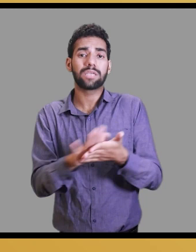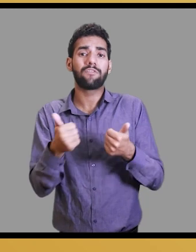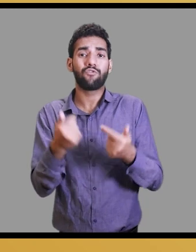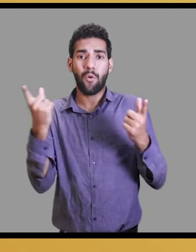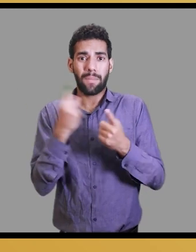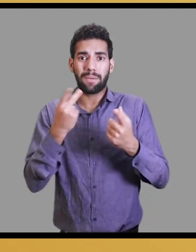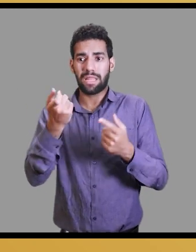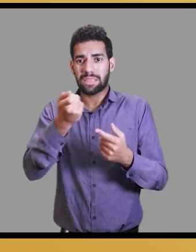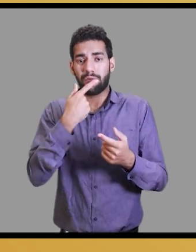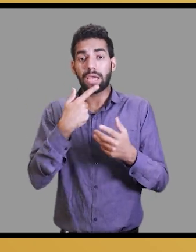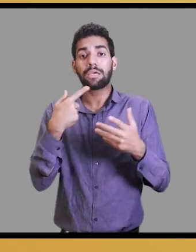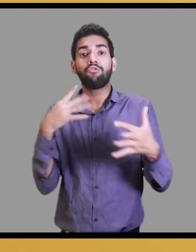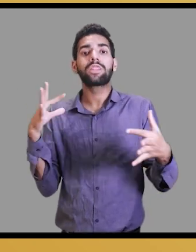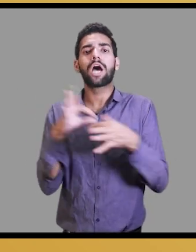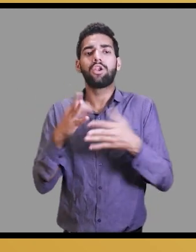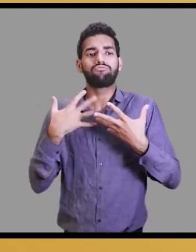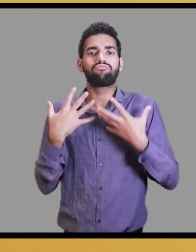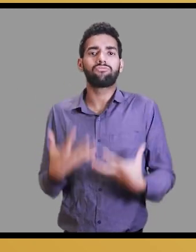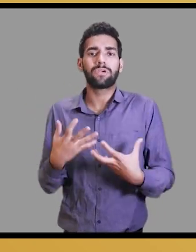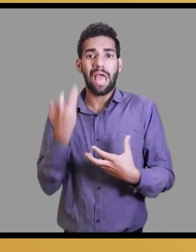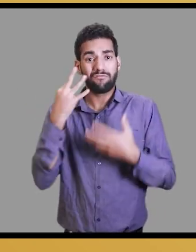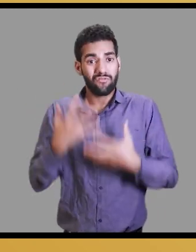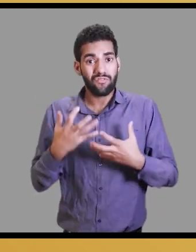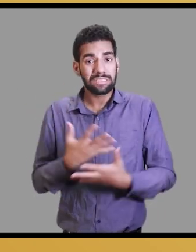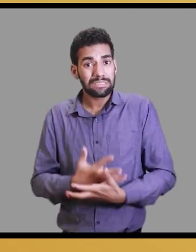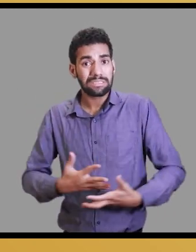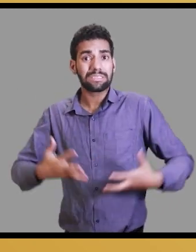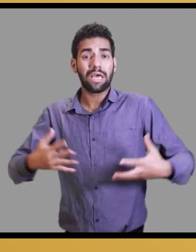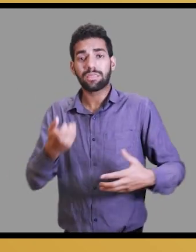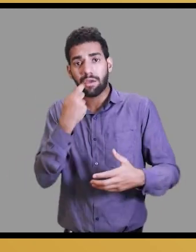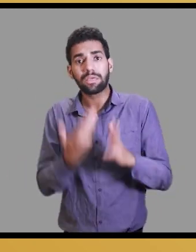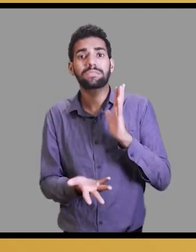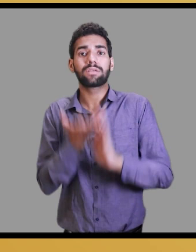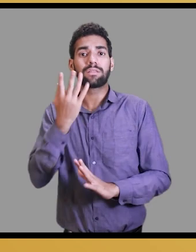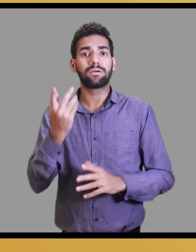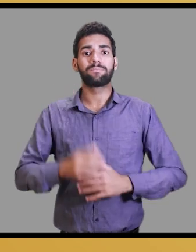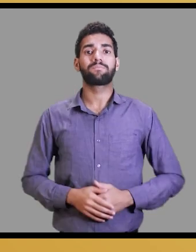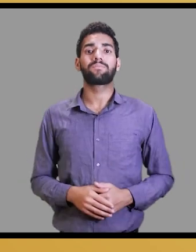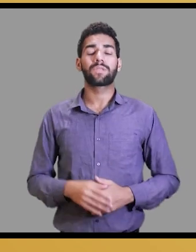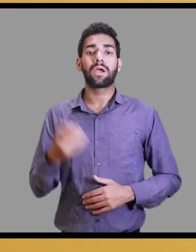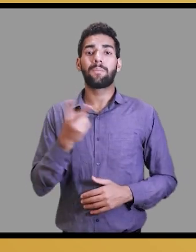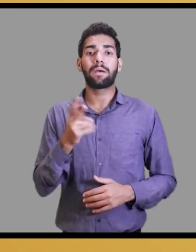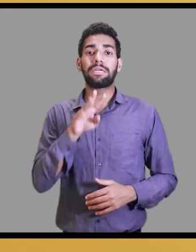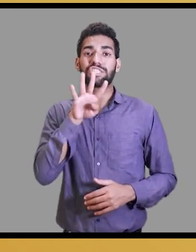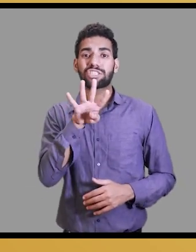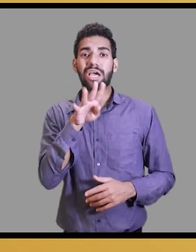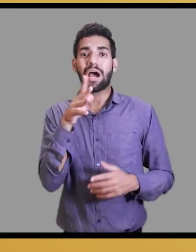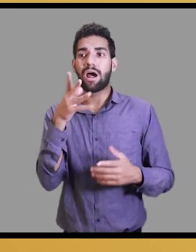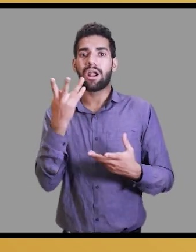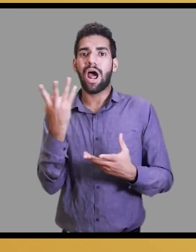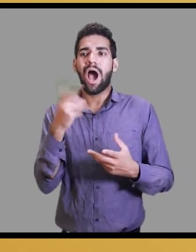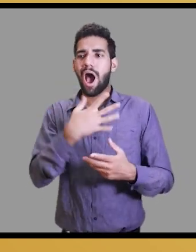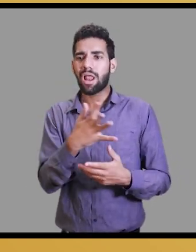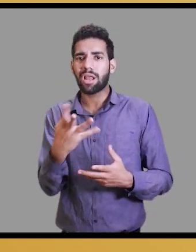وزن کے حساب سے گولیاں ہوتی ہیں، اور اس انسان کے وزن سے وہ گولیوں کی مقدار طے ہوتی ہے، جو کہ 4 دواؤں کے مرکب سے مل کے